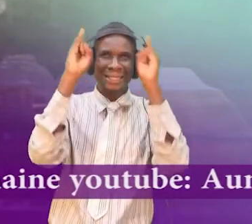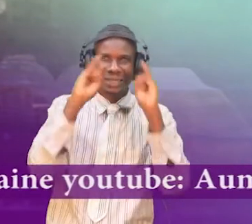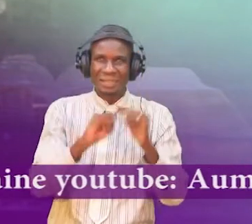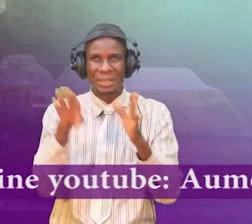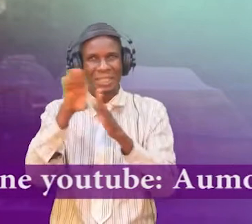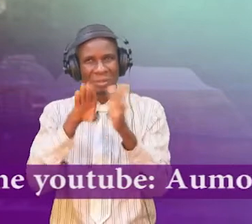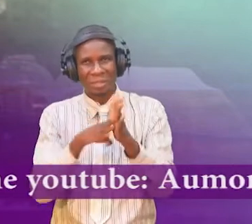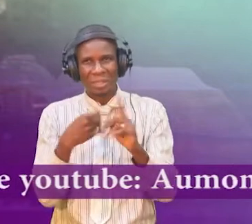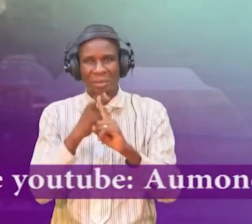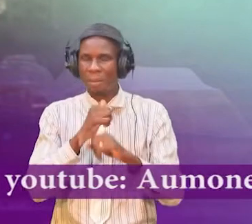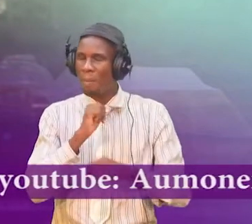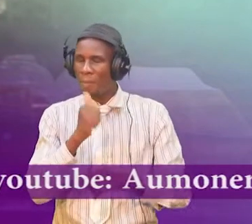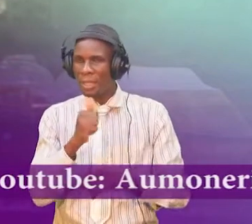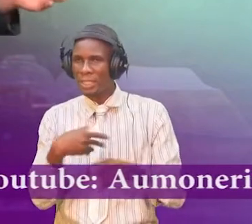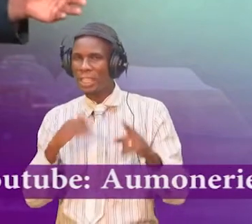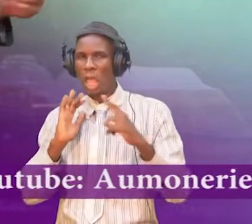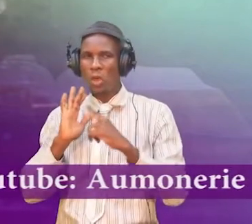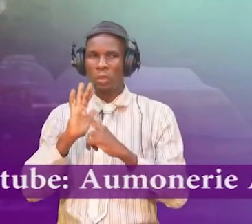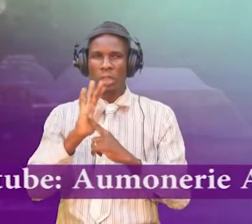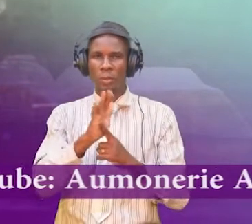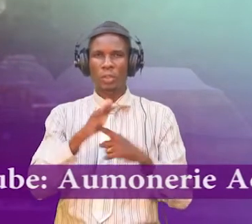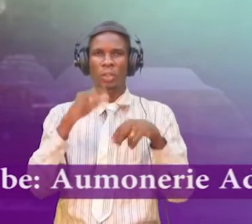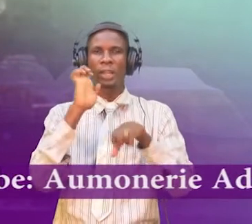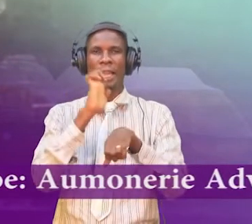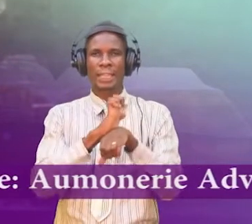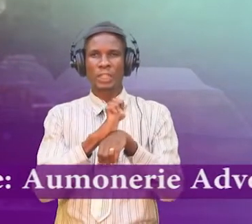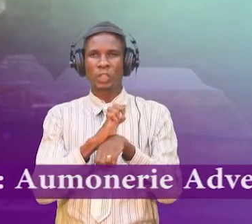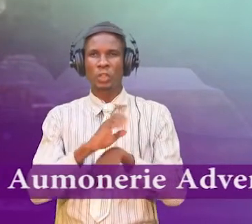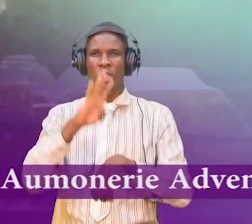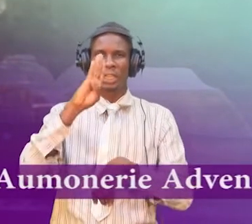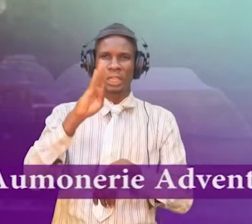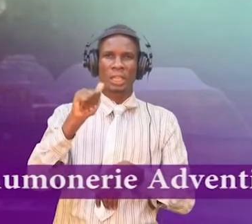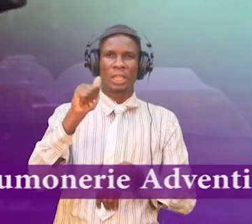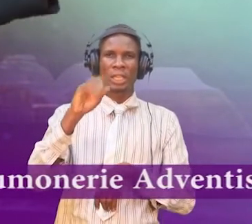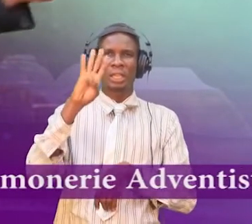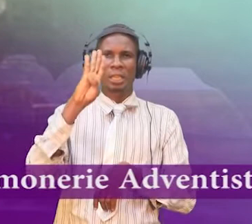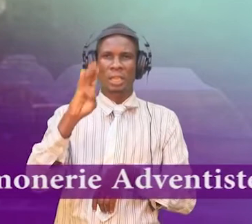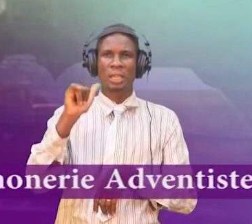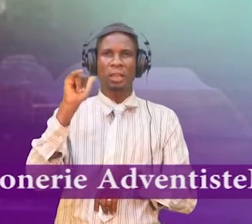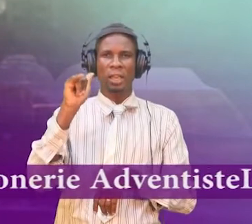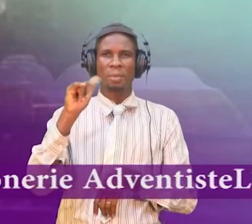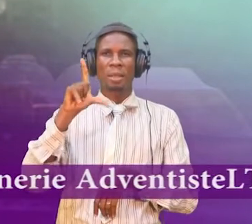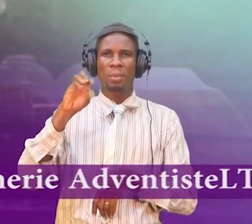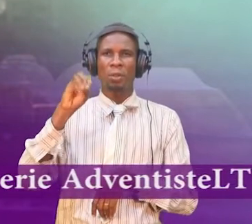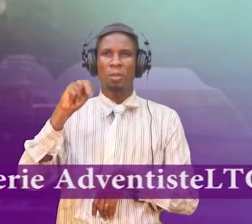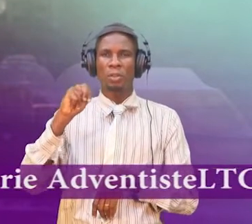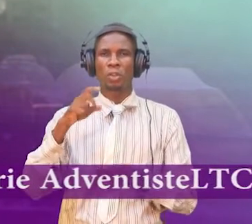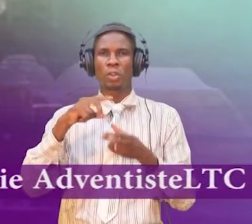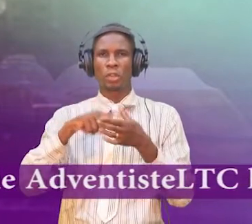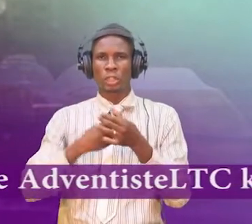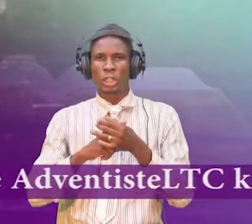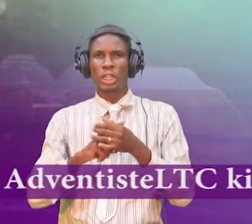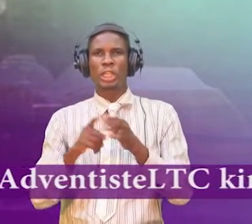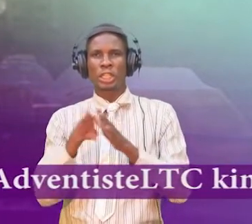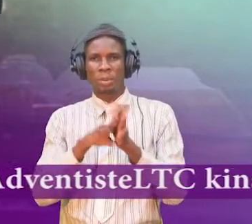Lisese oyo ezali penza kovanda na kati ya Biblia te kasi ezali kopesa ndakisa ya nsambela ya Babylone